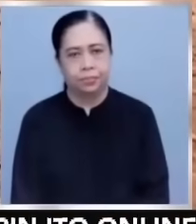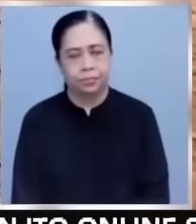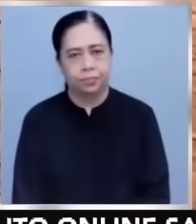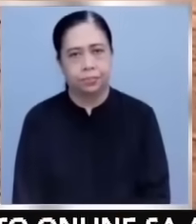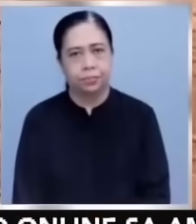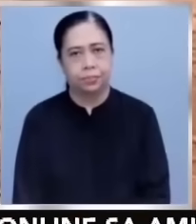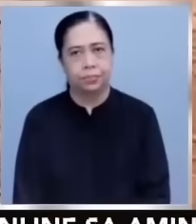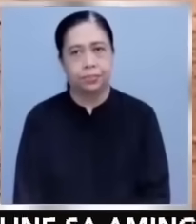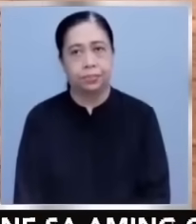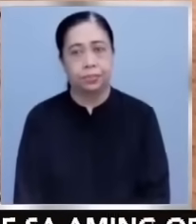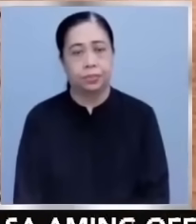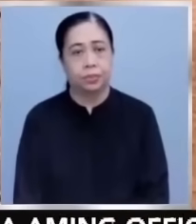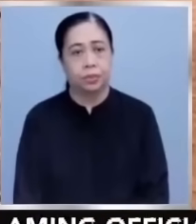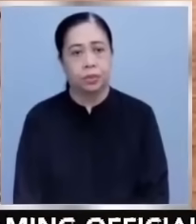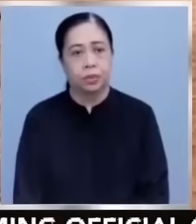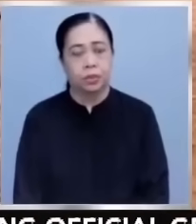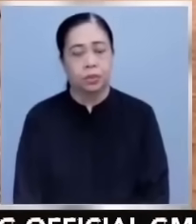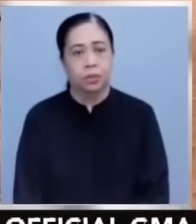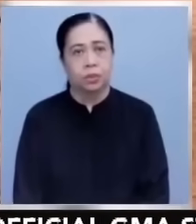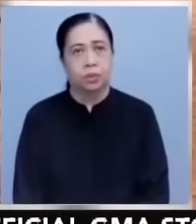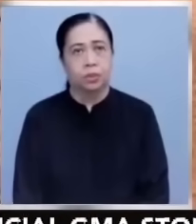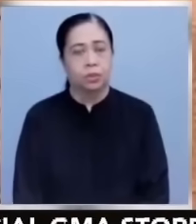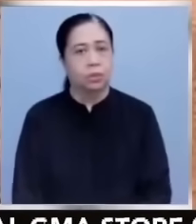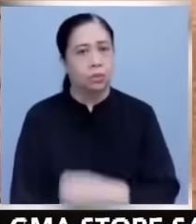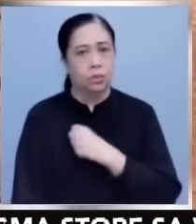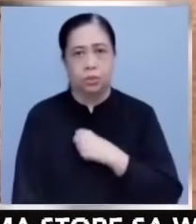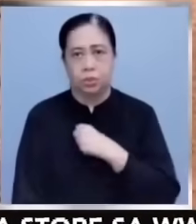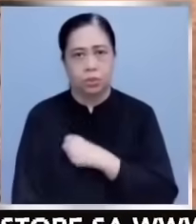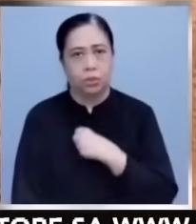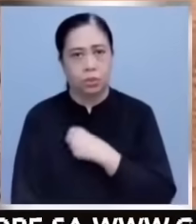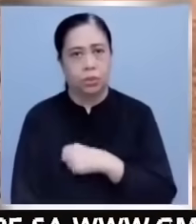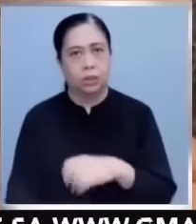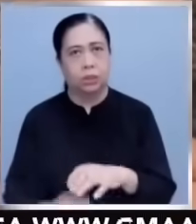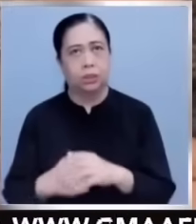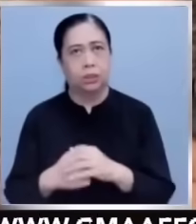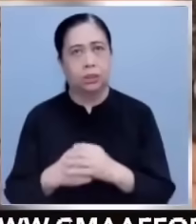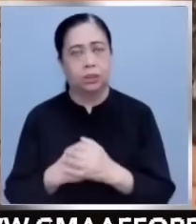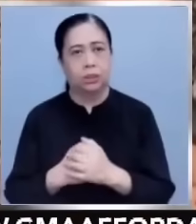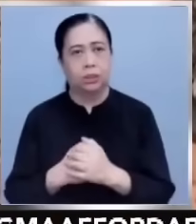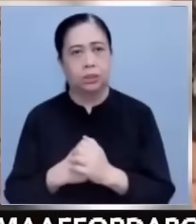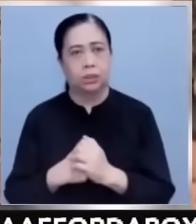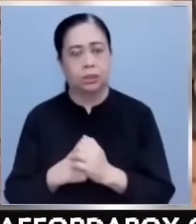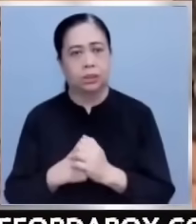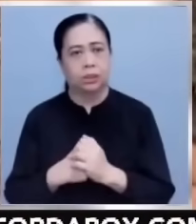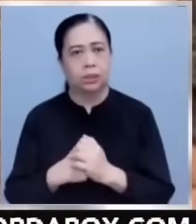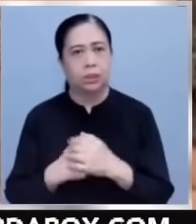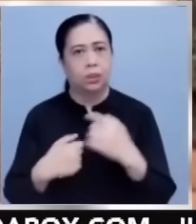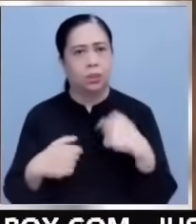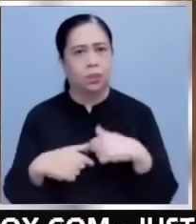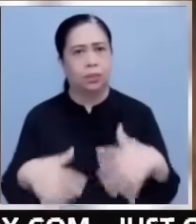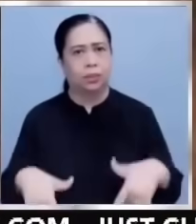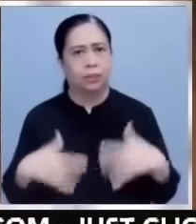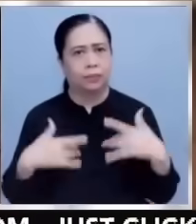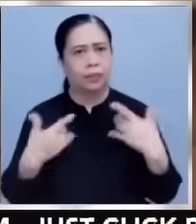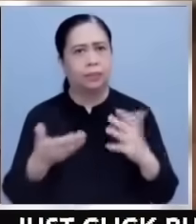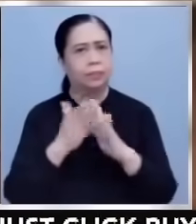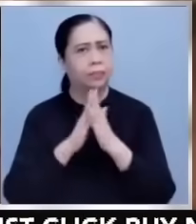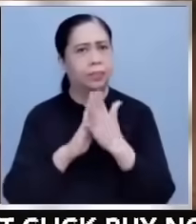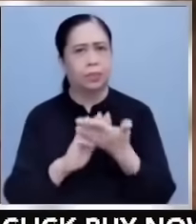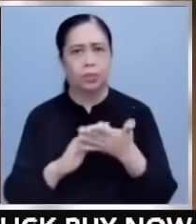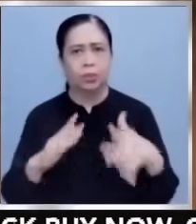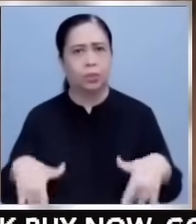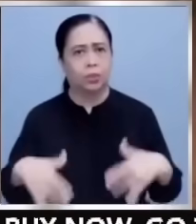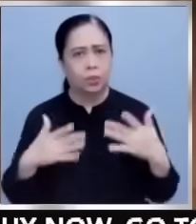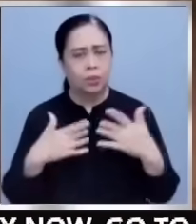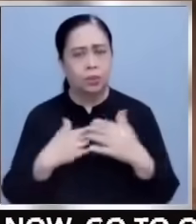Insulto talaga. Sorry for what I call. Insulto talaga, ma'am. We're living here in a peaceful life. Kwenisyon ng